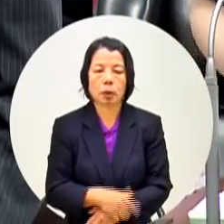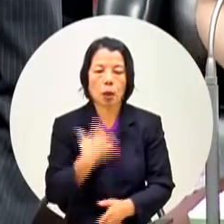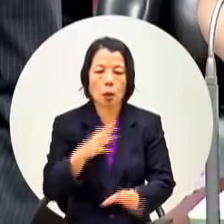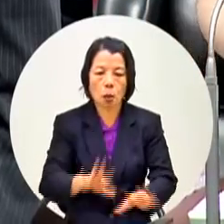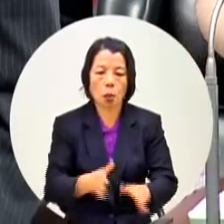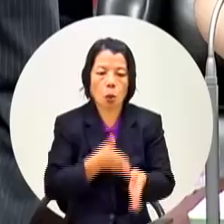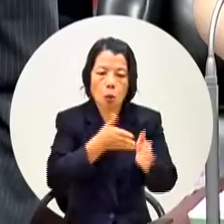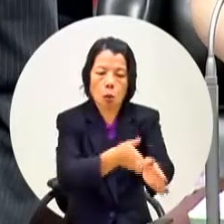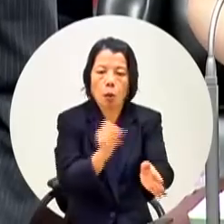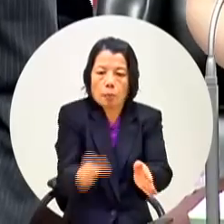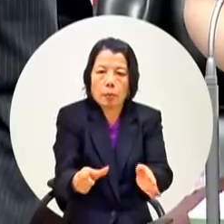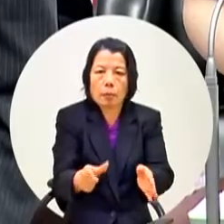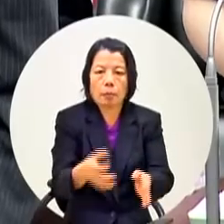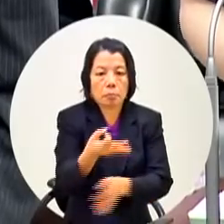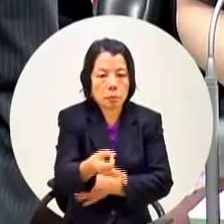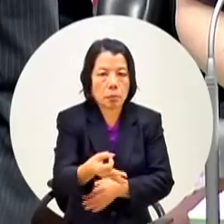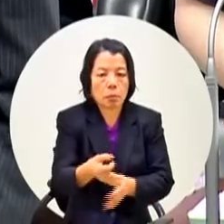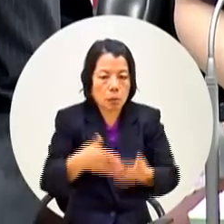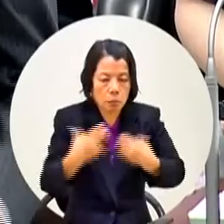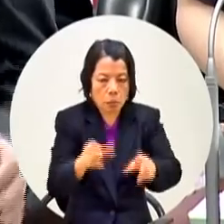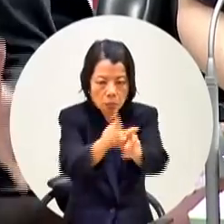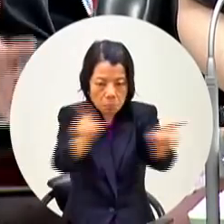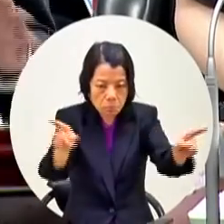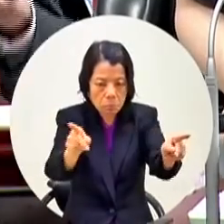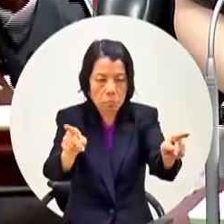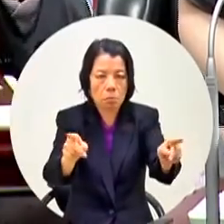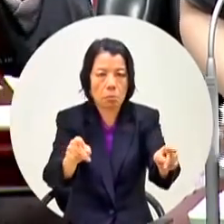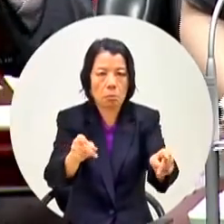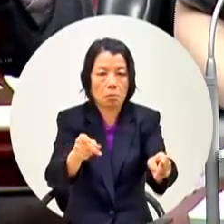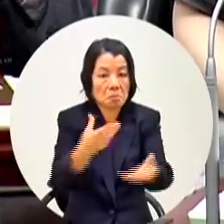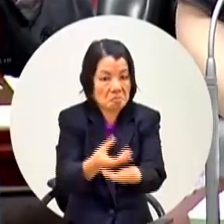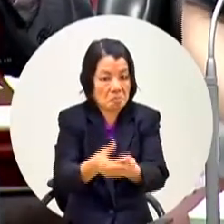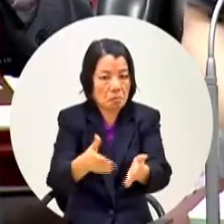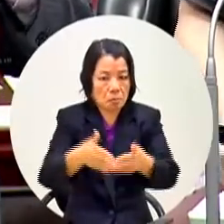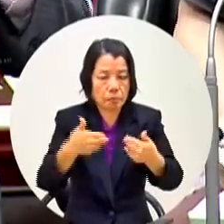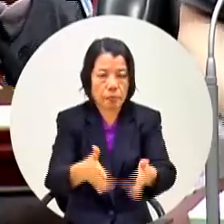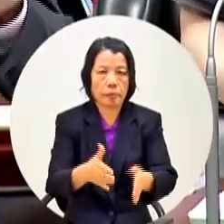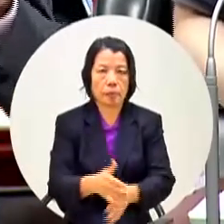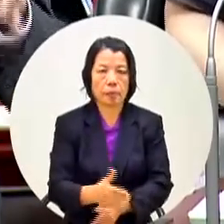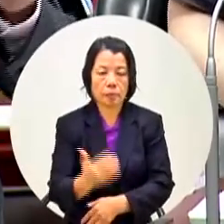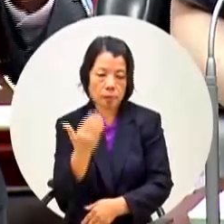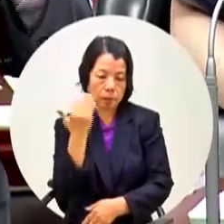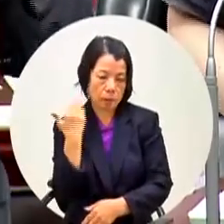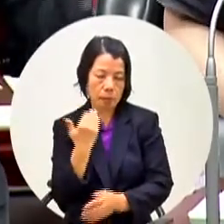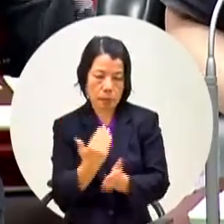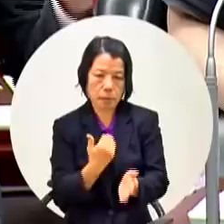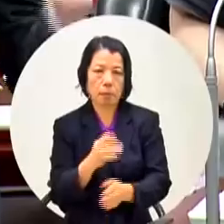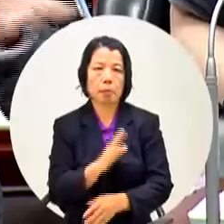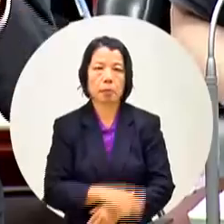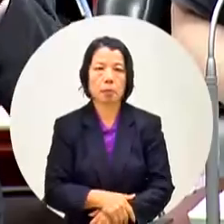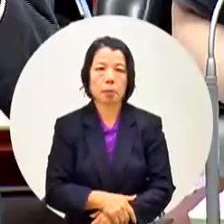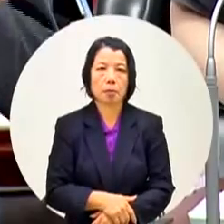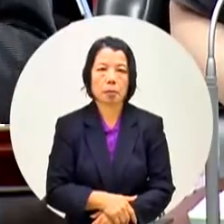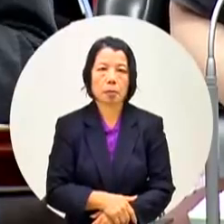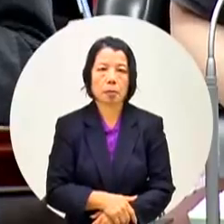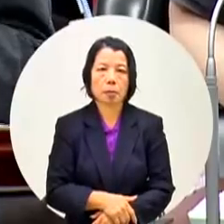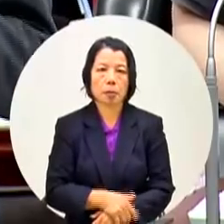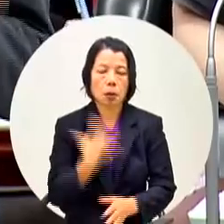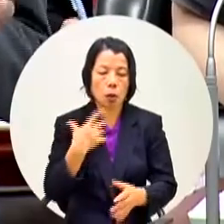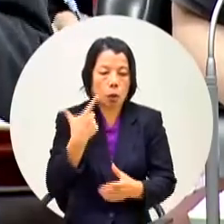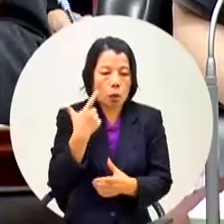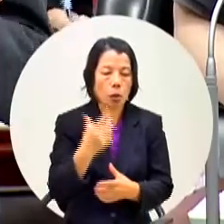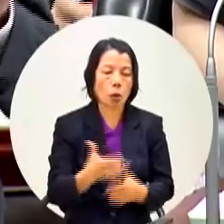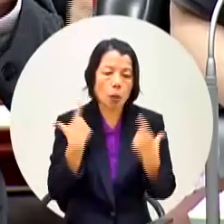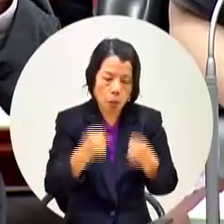债？ 刚刚有提到，就是说我在那个原有的市府自筹款里